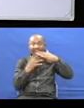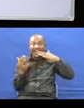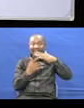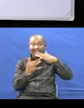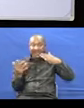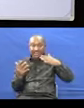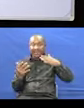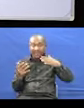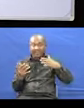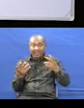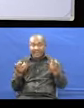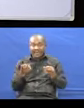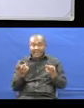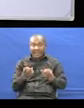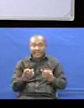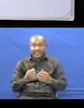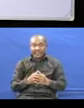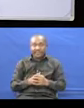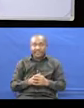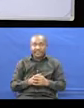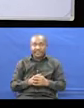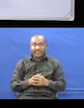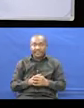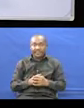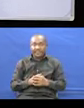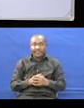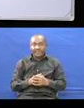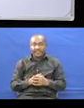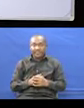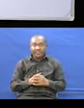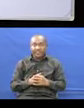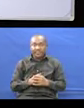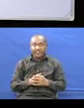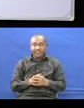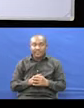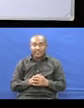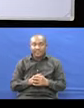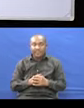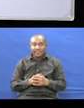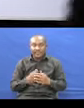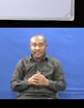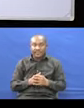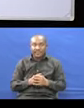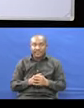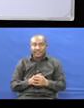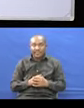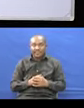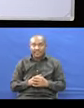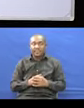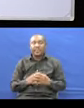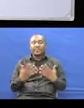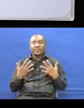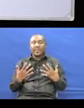1 ya 8, 2 ya 8, 3 ya 8 na kuendelea. Mwisho kabisa ili iwe kamili 8 ya 8. Sawa. Tunaanza sasa. Hebu